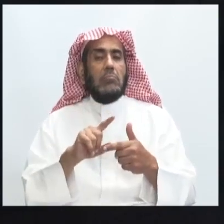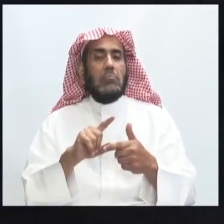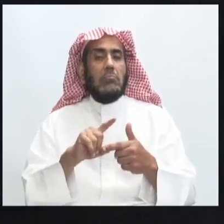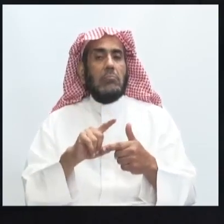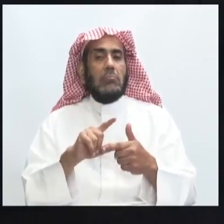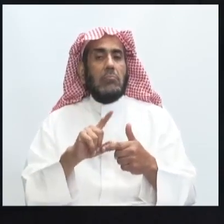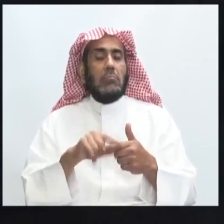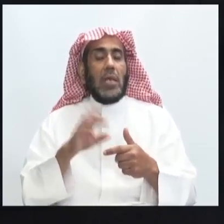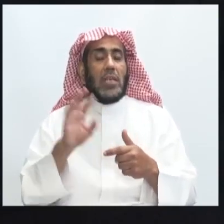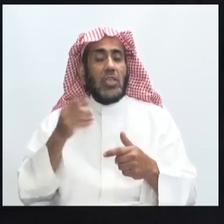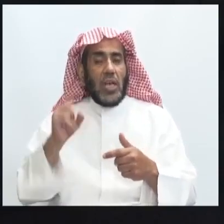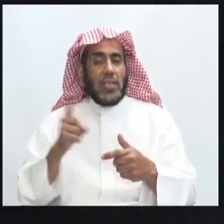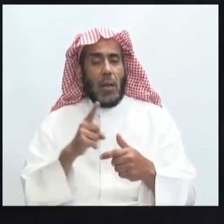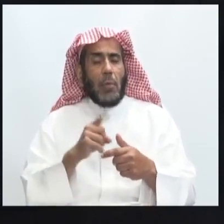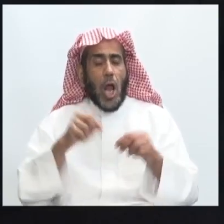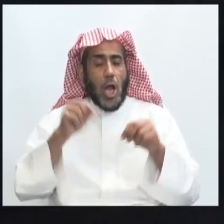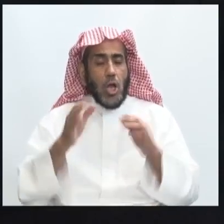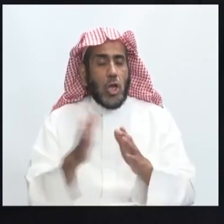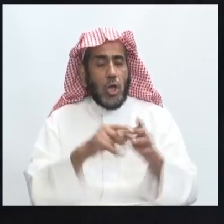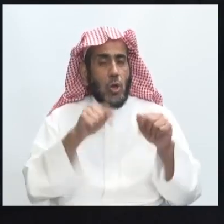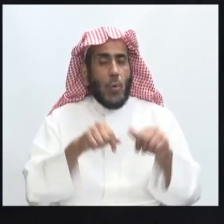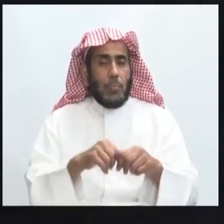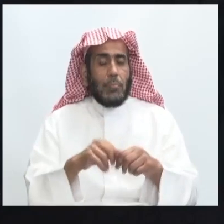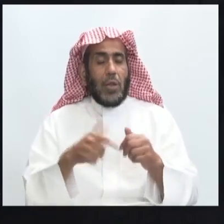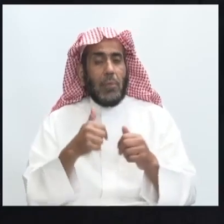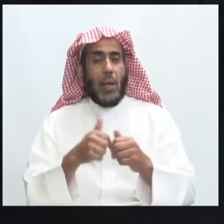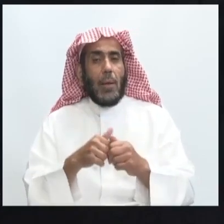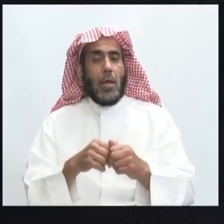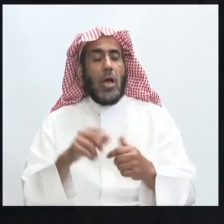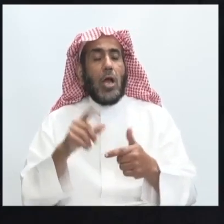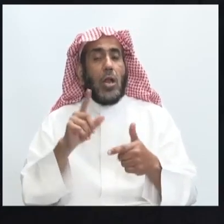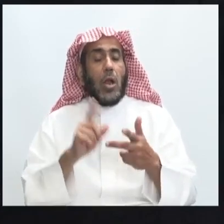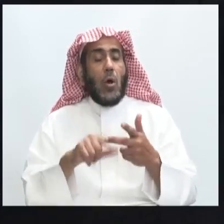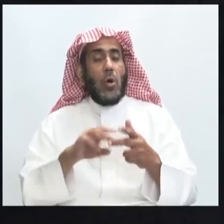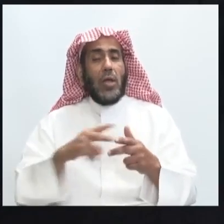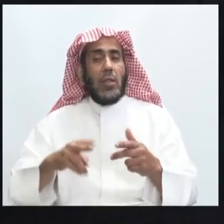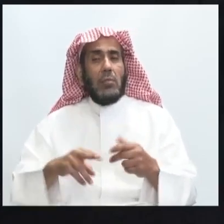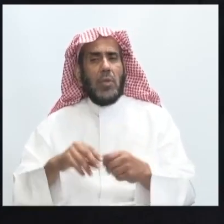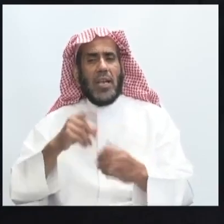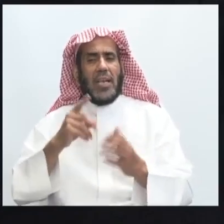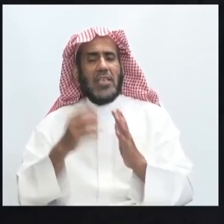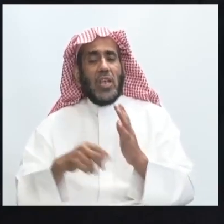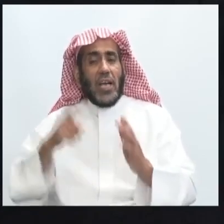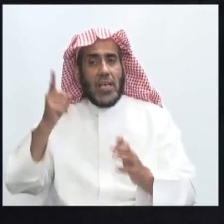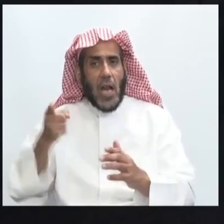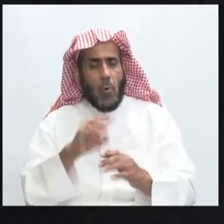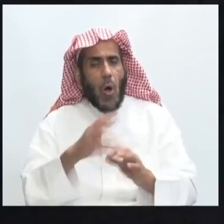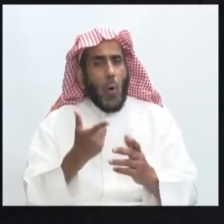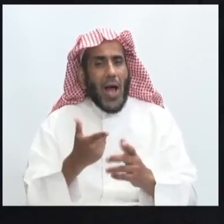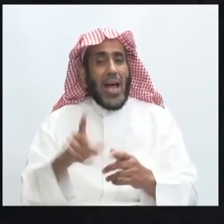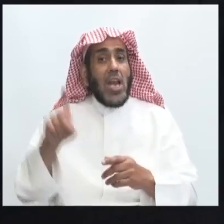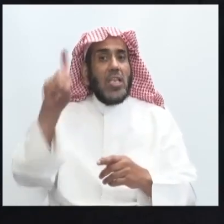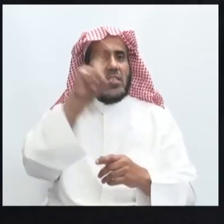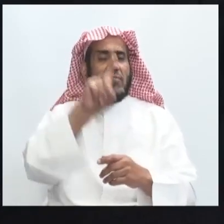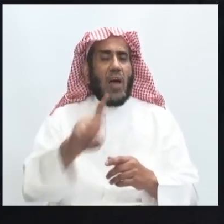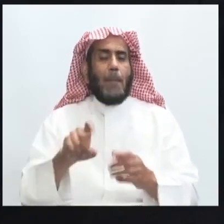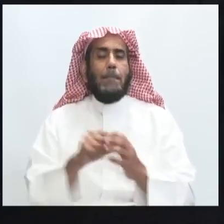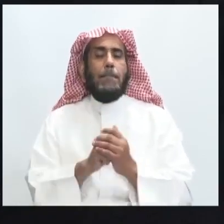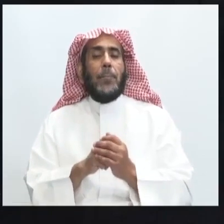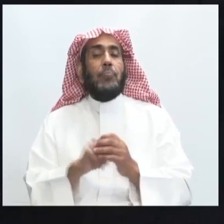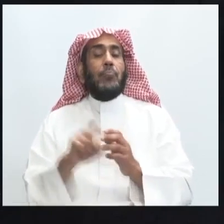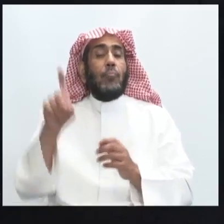الانشاء الطلبي اليوم سنبدا بالنوع الثالث من انشاء الطلبي وهو الاستفهام وهو الاستفهام